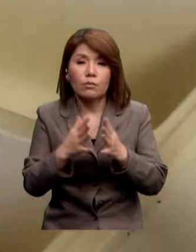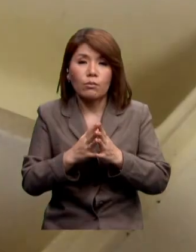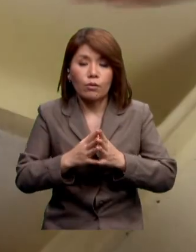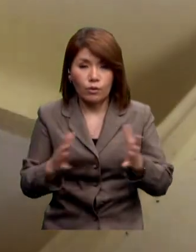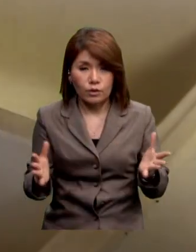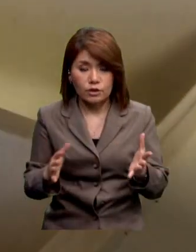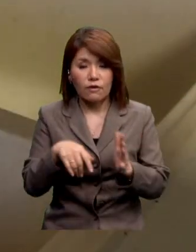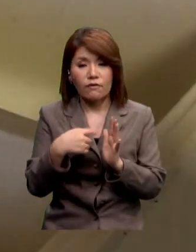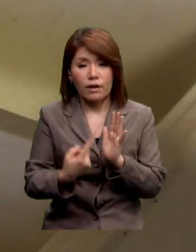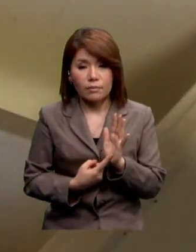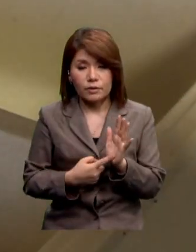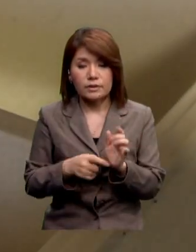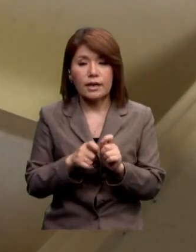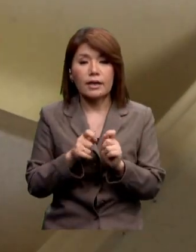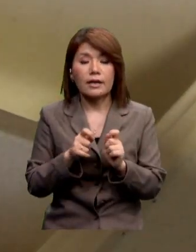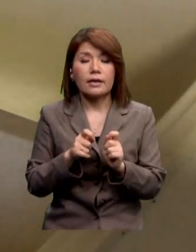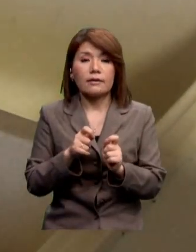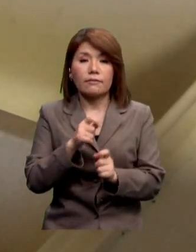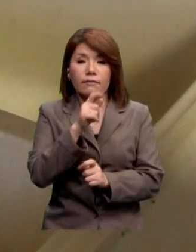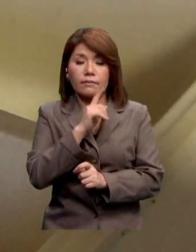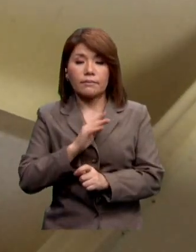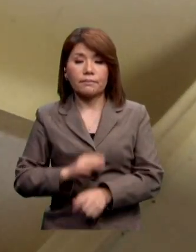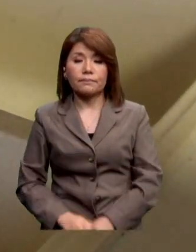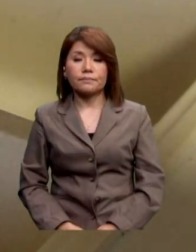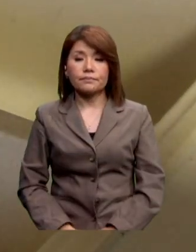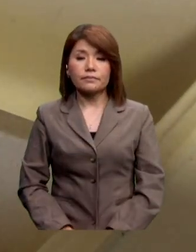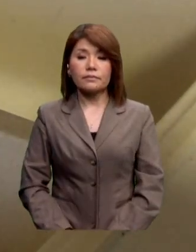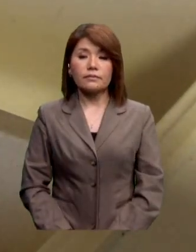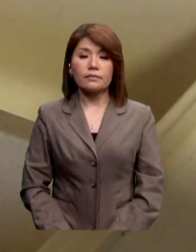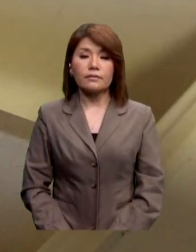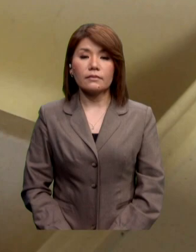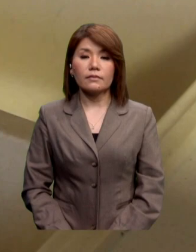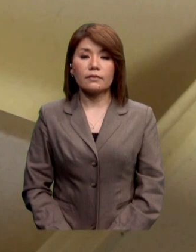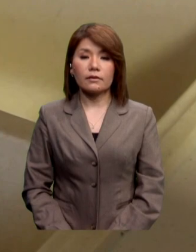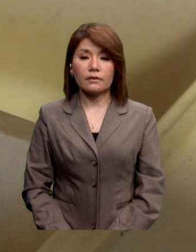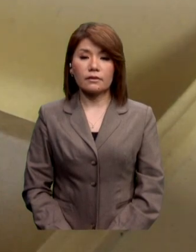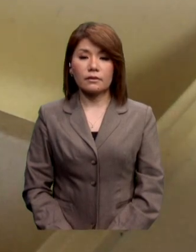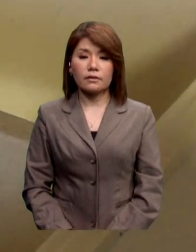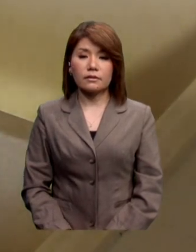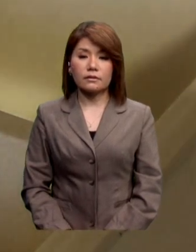больше, вопрос открытый. Саяна Санакова, Актурет Алдыбек, Алибия Ирель, Атамикен, Бизнес.